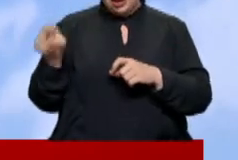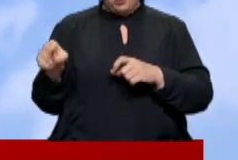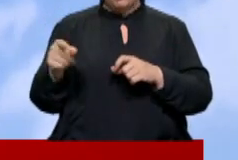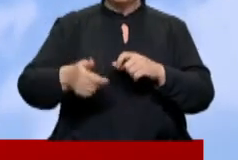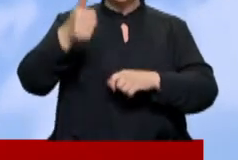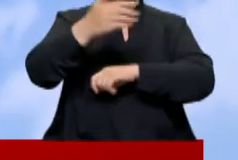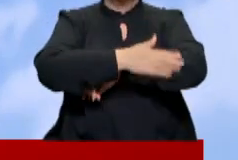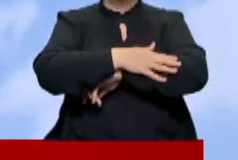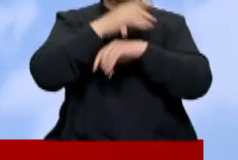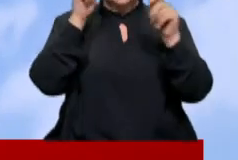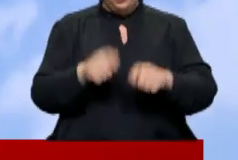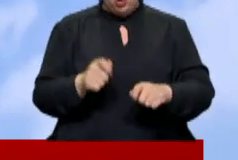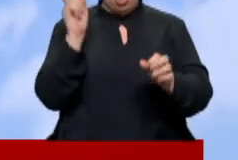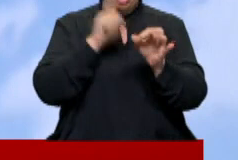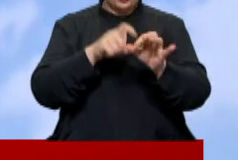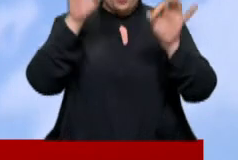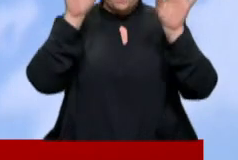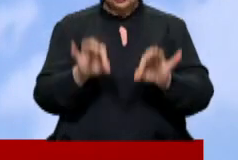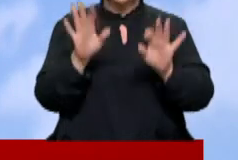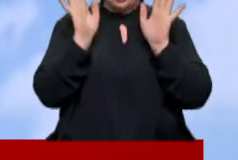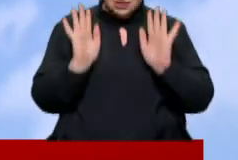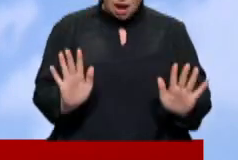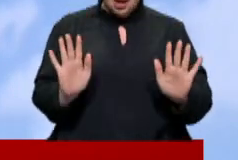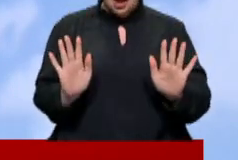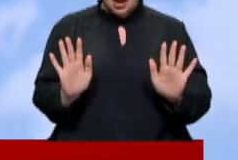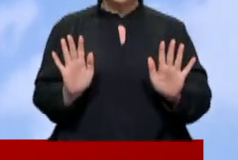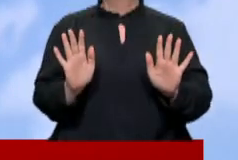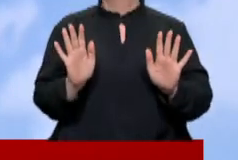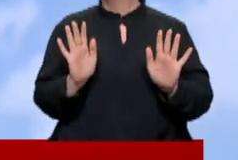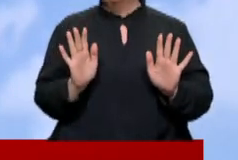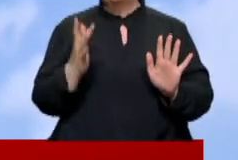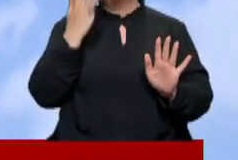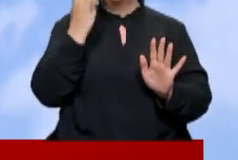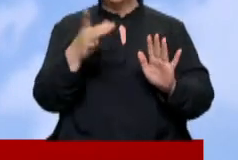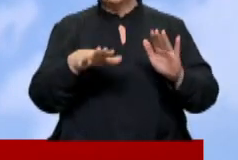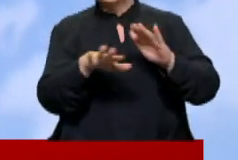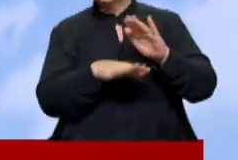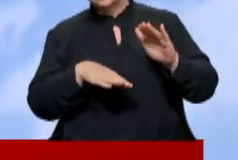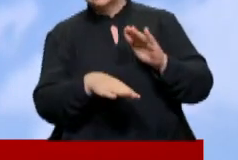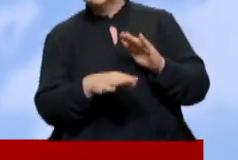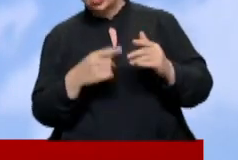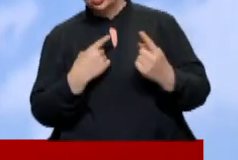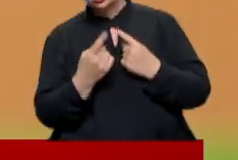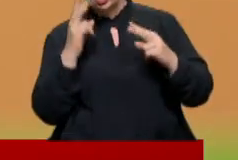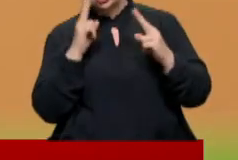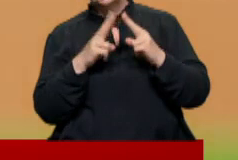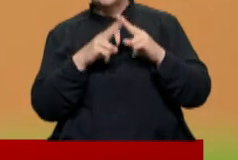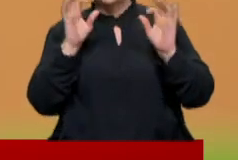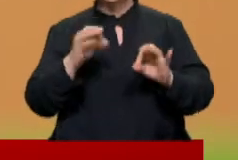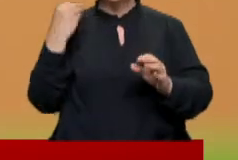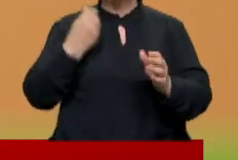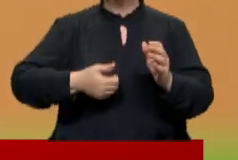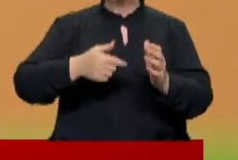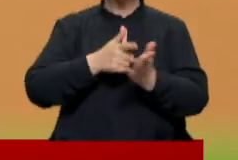çektirenleri bakan yardımcısı olarak atamaya başladılarsa belli ki masanın altından da müzakereler başlamıştır. Yeni Tarım